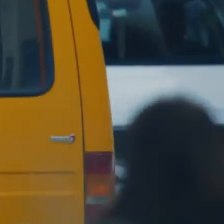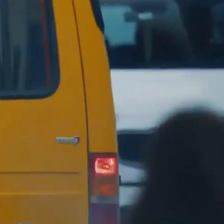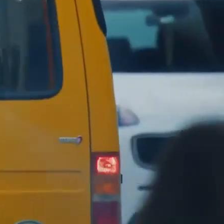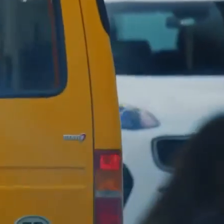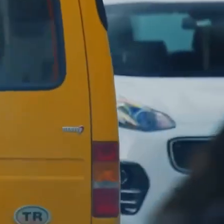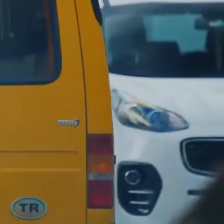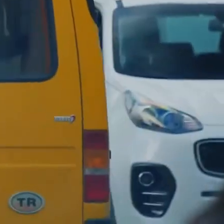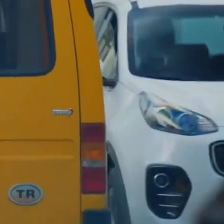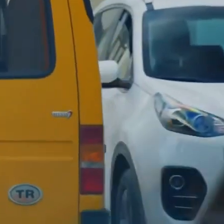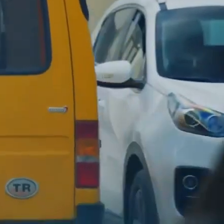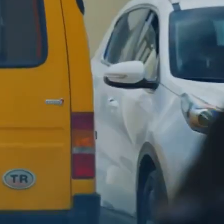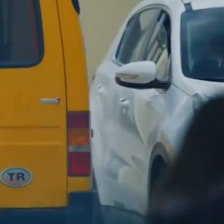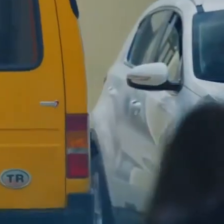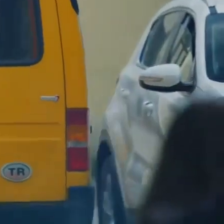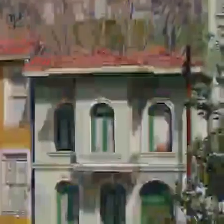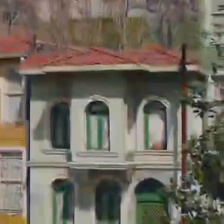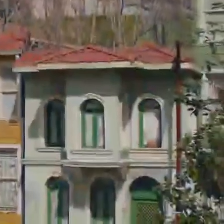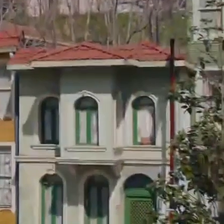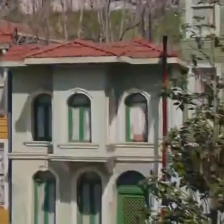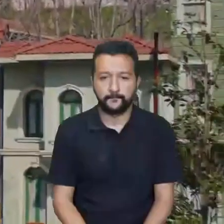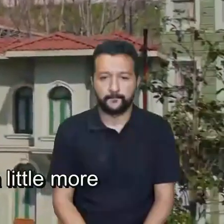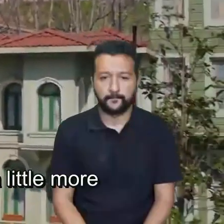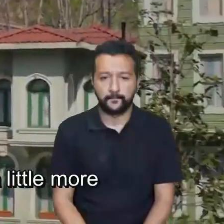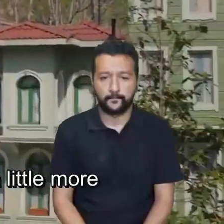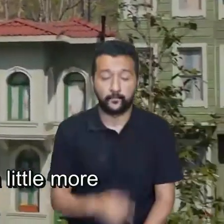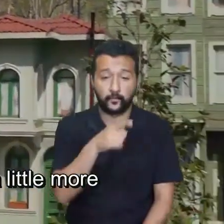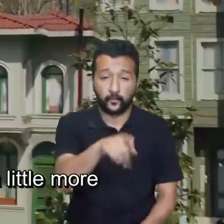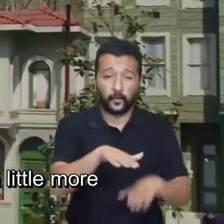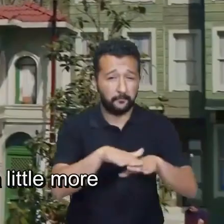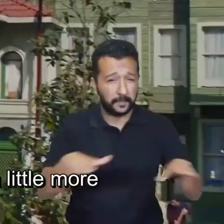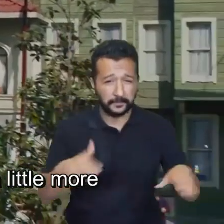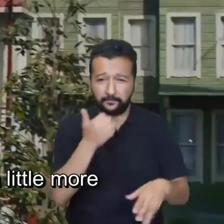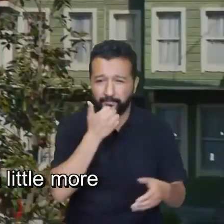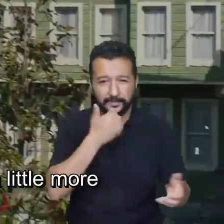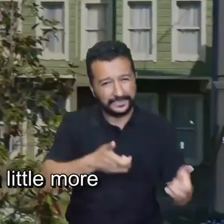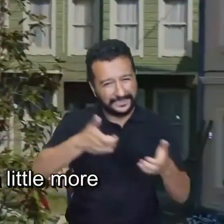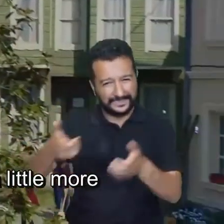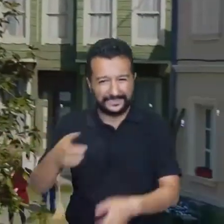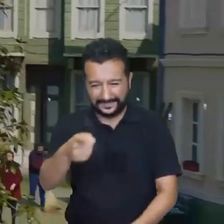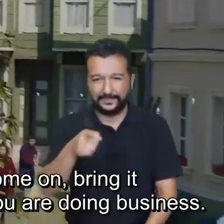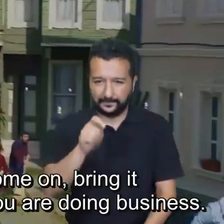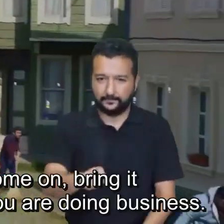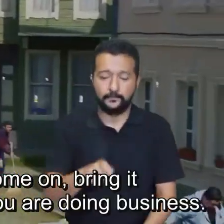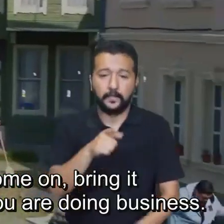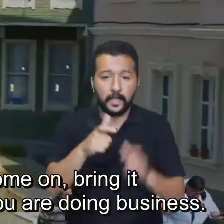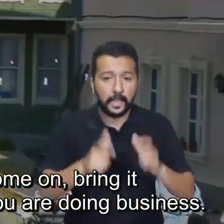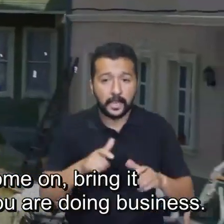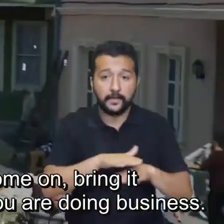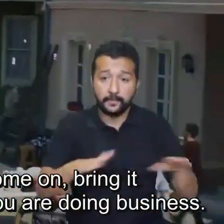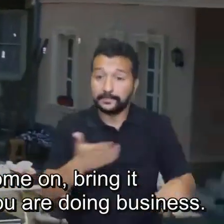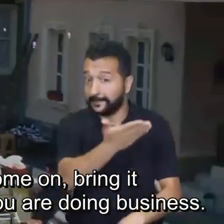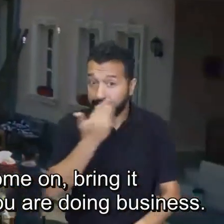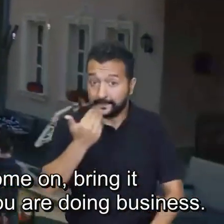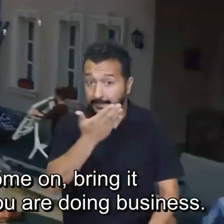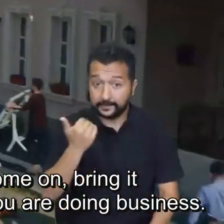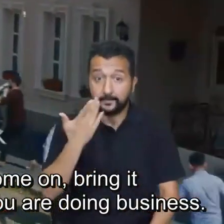yazıyor. Cumbalı bitişik nizam evlerin olduğu sokak. Şu masayı biraz daha şöyle çekelim kızlar. Hadi. Nerede masalar? Hadi